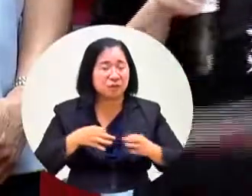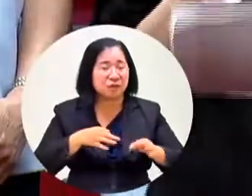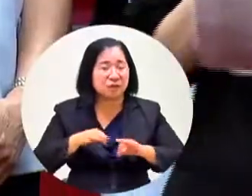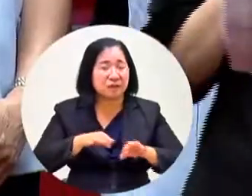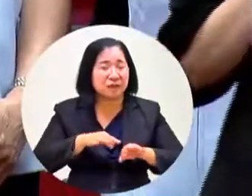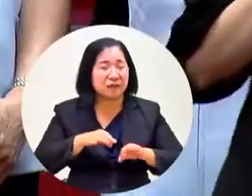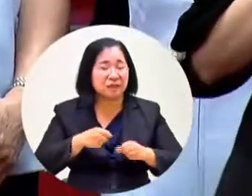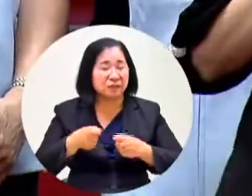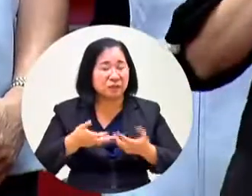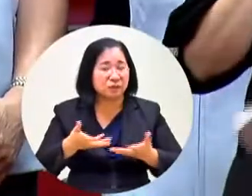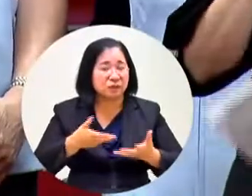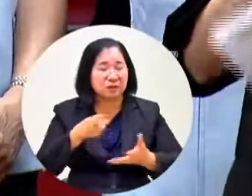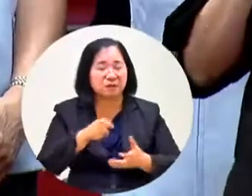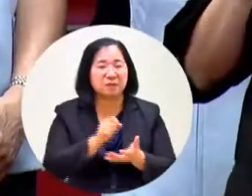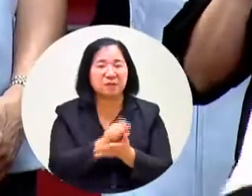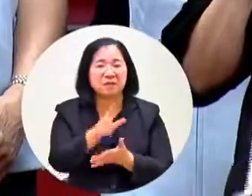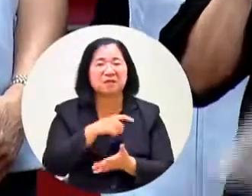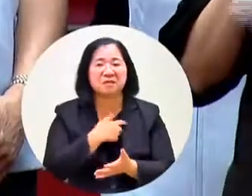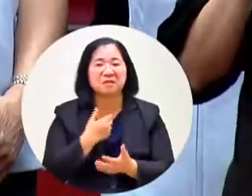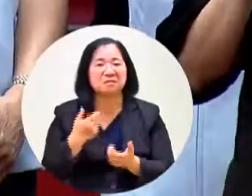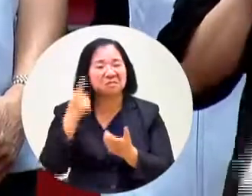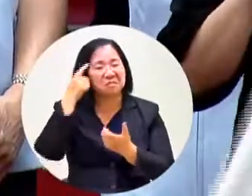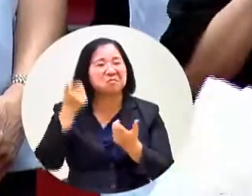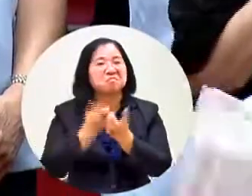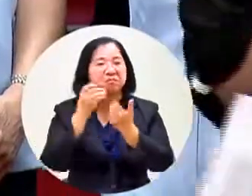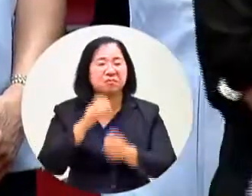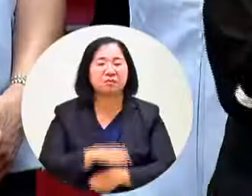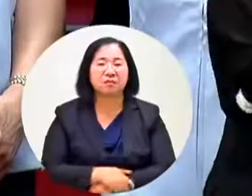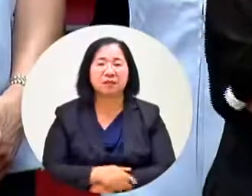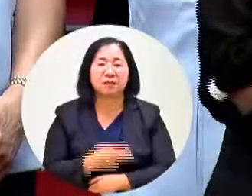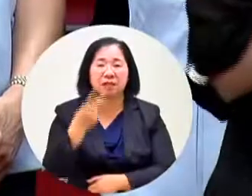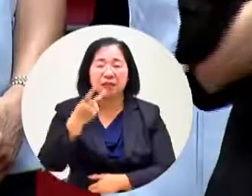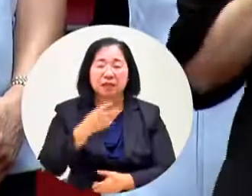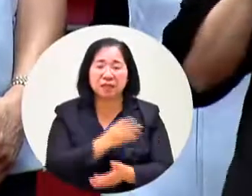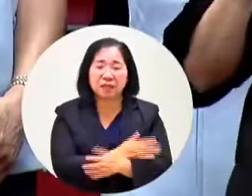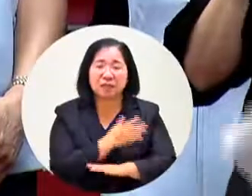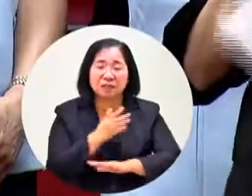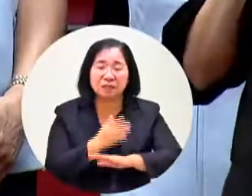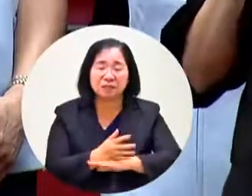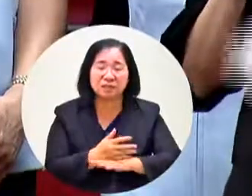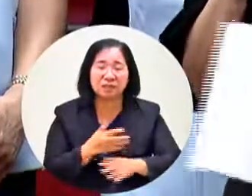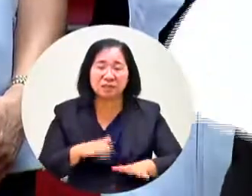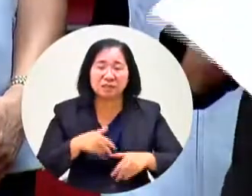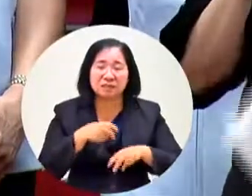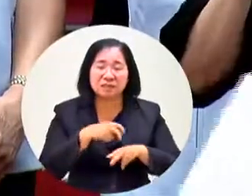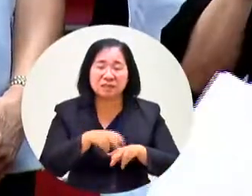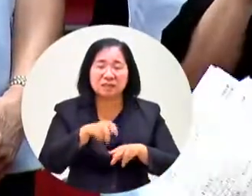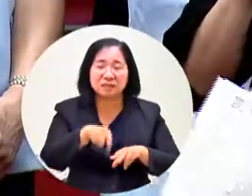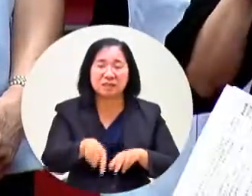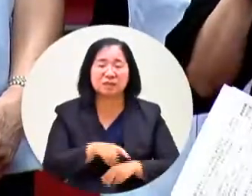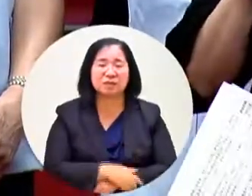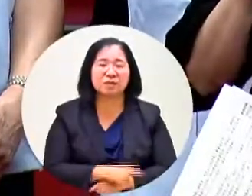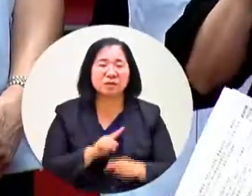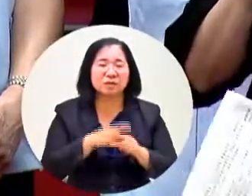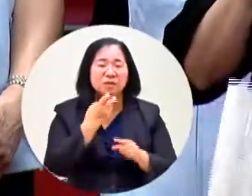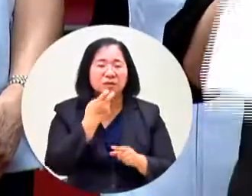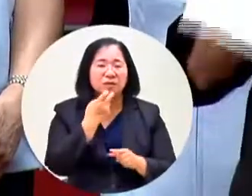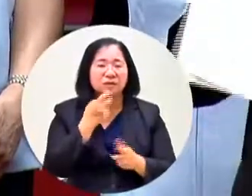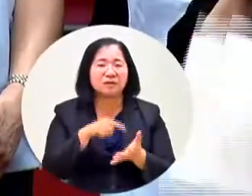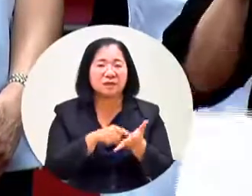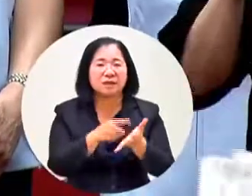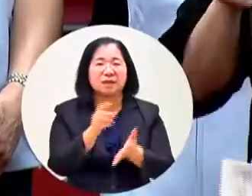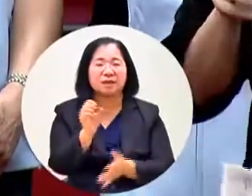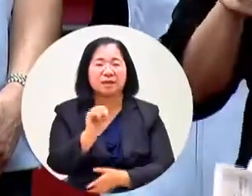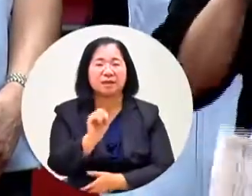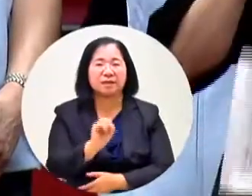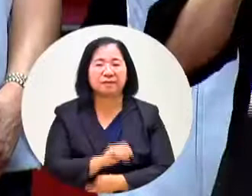两套标准。谢谢您，请坐。我们这边呢，特别国民党团这一次呢，我们抛出了几个议题。我们看到譬如说庆